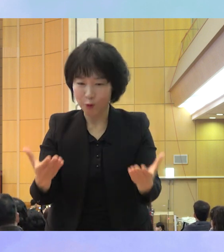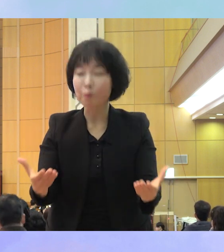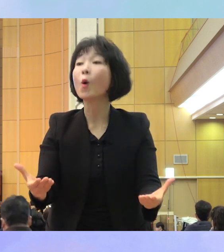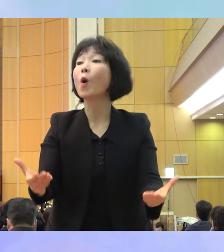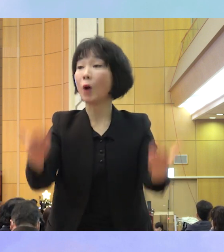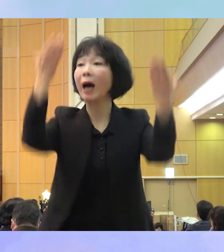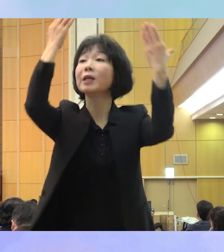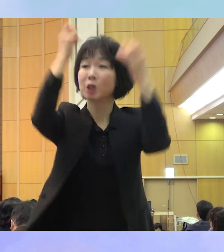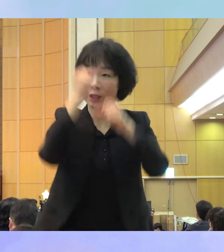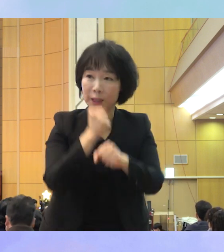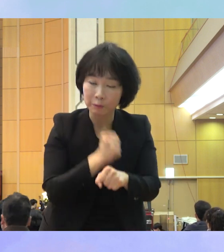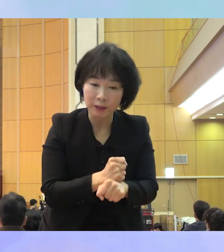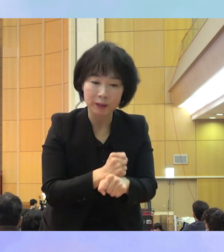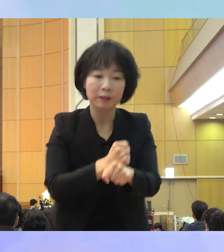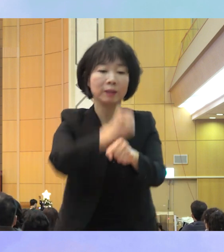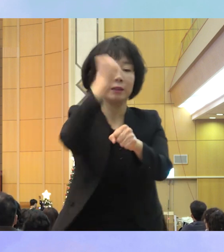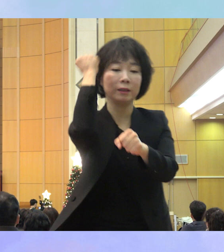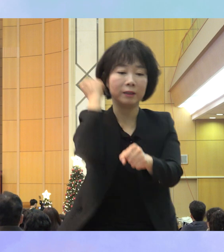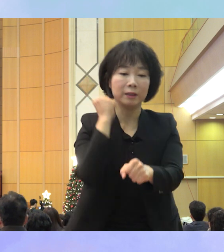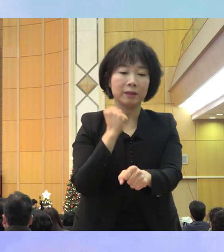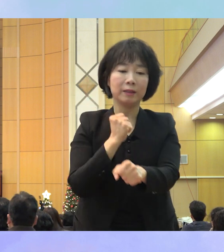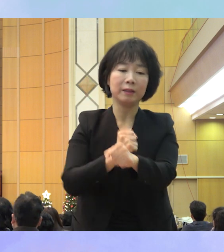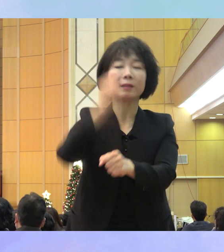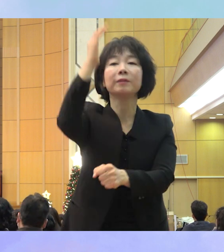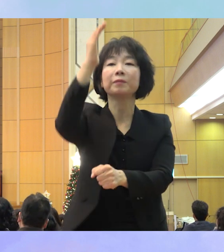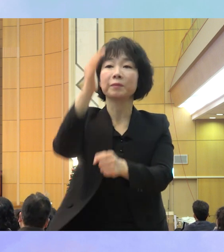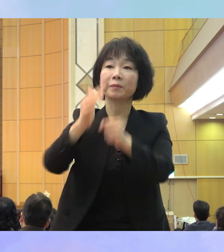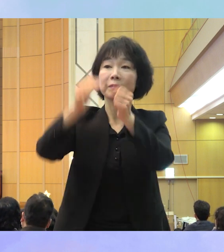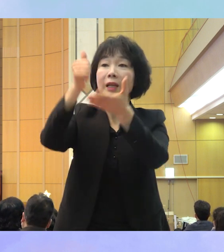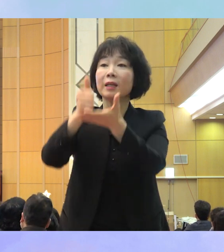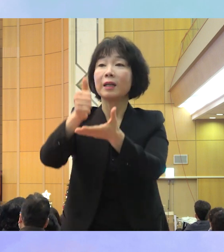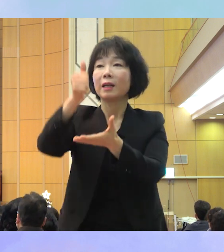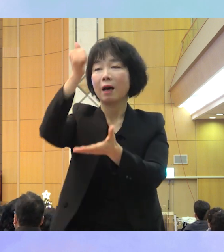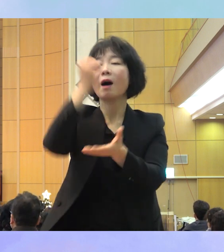하나님 축복하심을